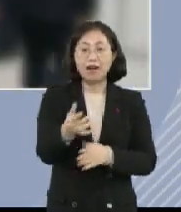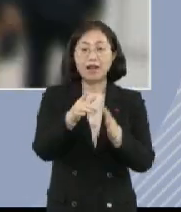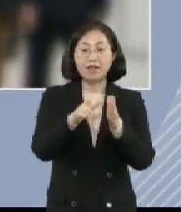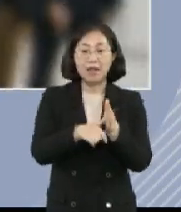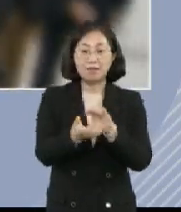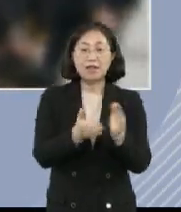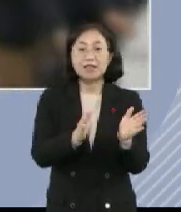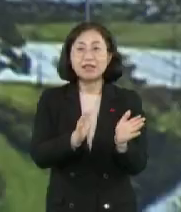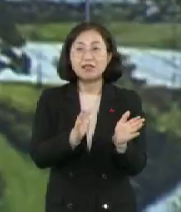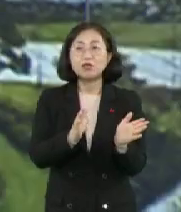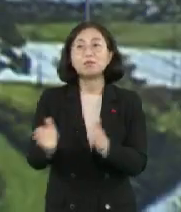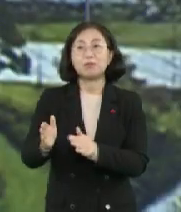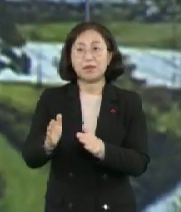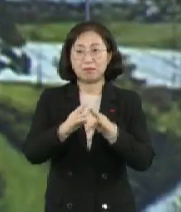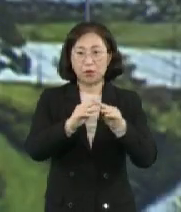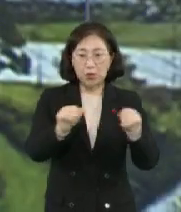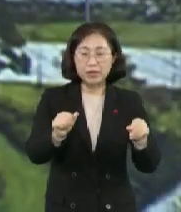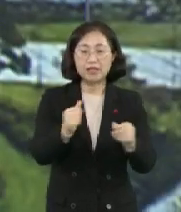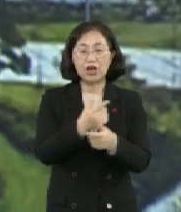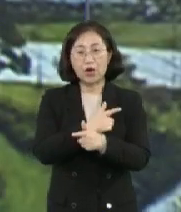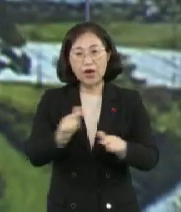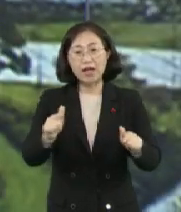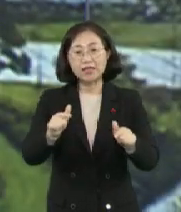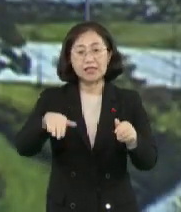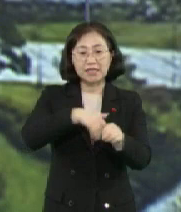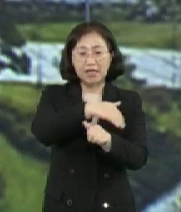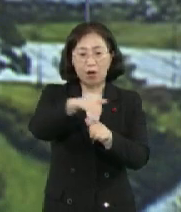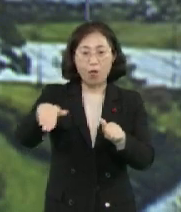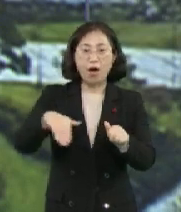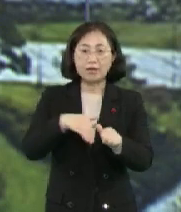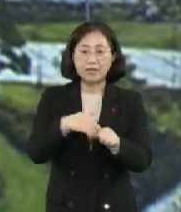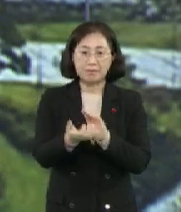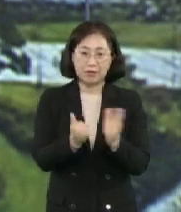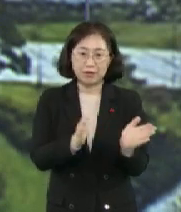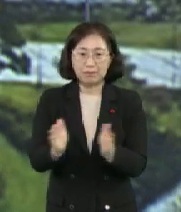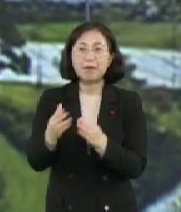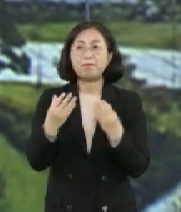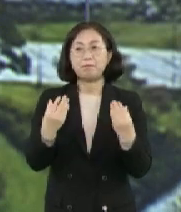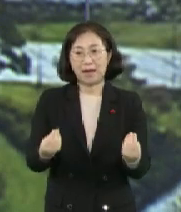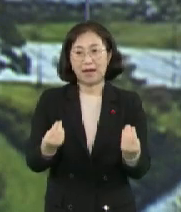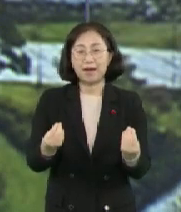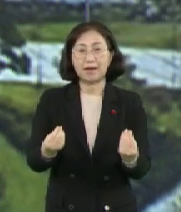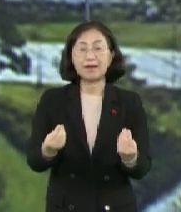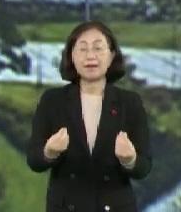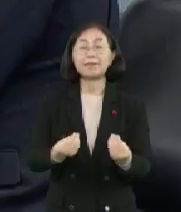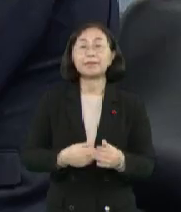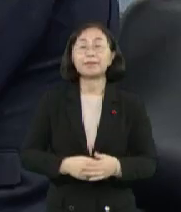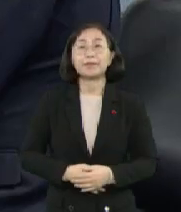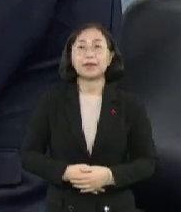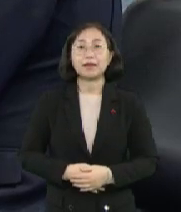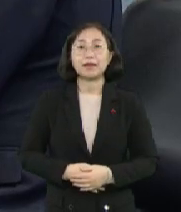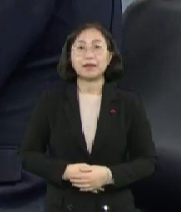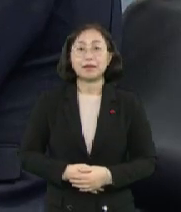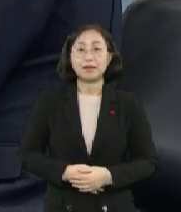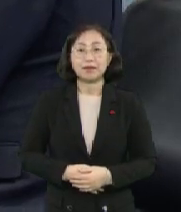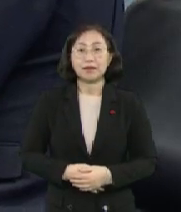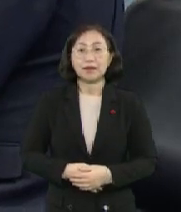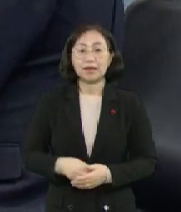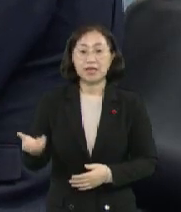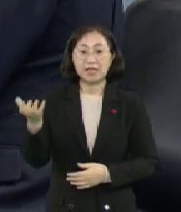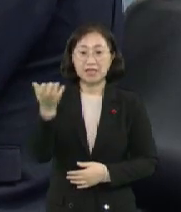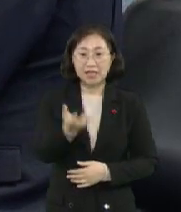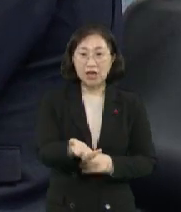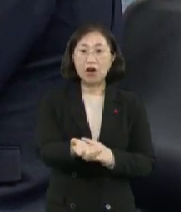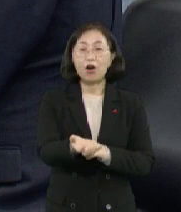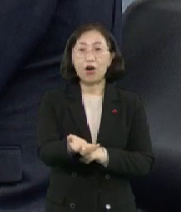100% 준비가 되어 있다. 용지라든가 아니면 정주 개선 등 여러 가지 준비 다 됐다 그런 말씀을 드리고요. 이전 결정이